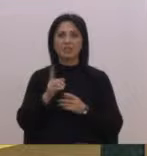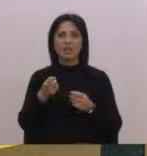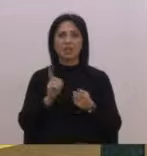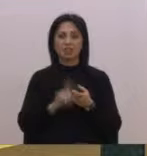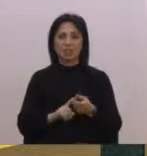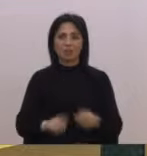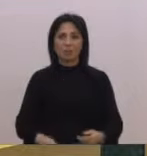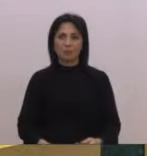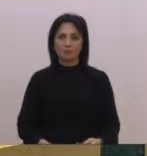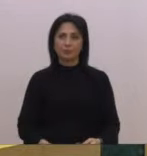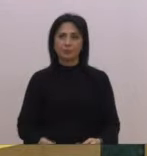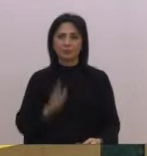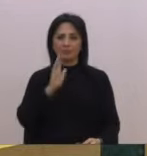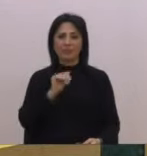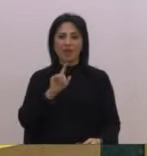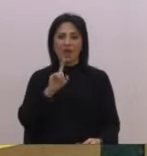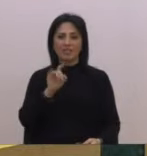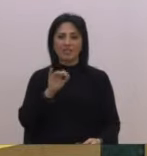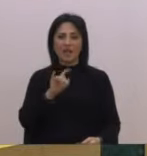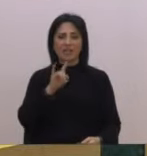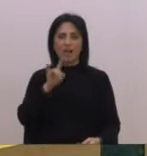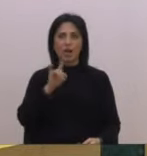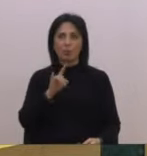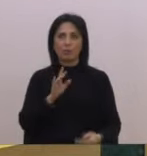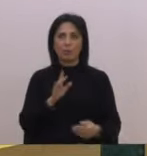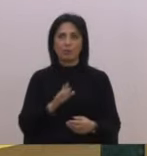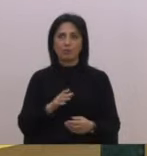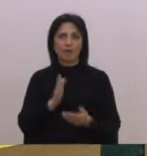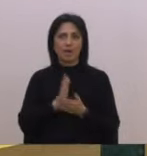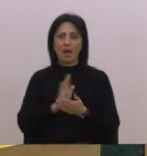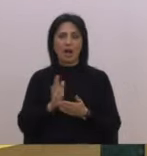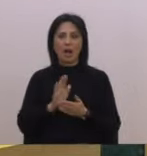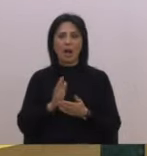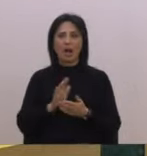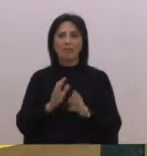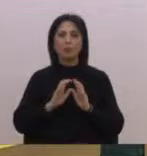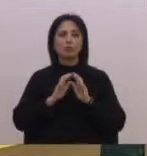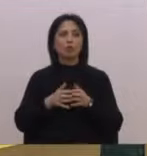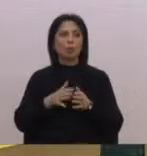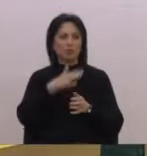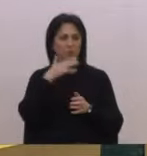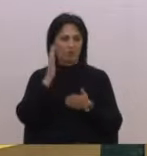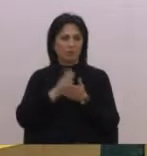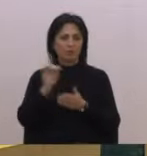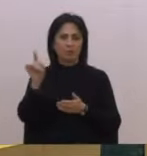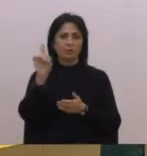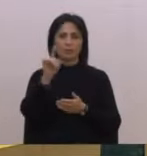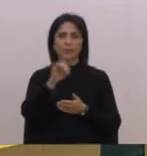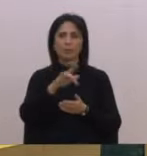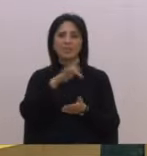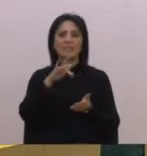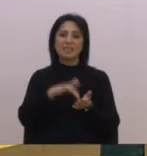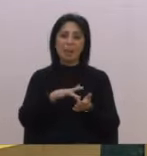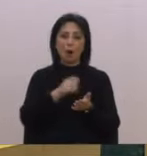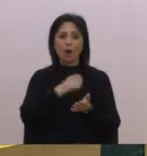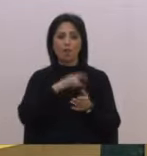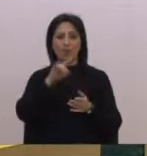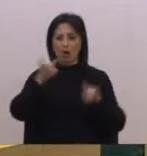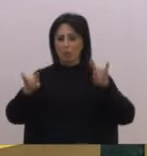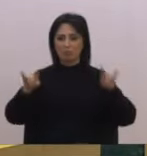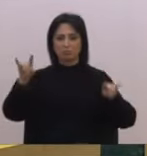შეეხება ვაზიანის აეროპორტს, არ არის მსოფლიოში არსებობს ძალიან ბევრი სამოქალაქო და სამხედრო